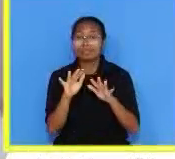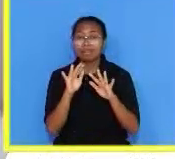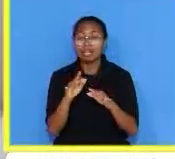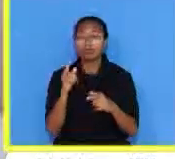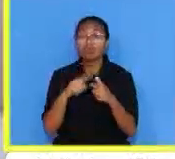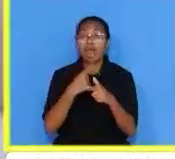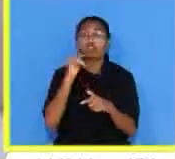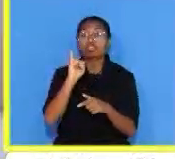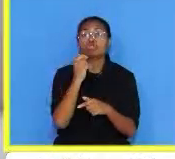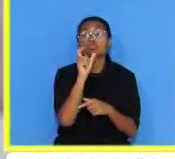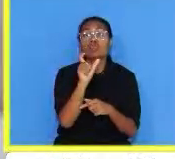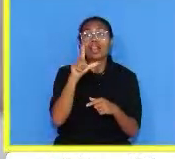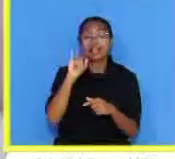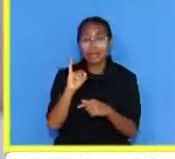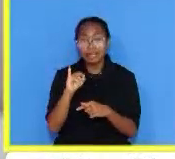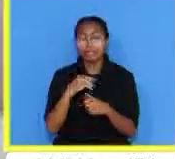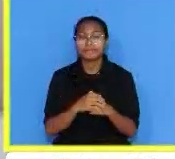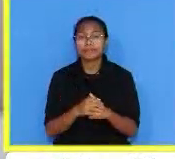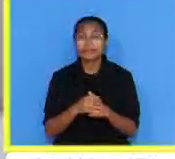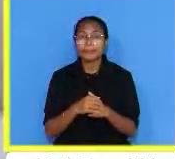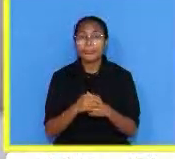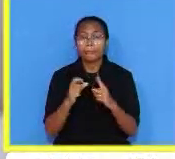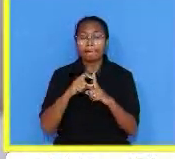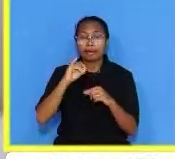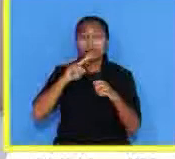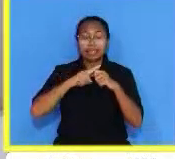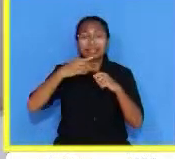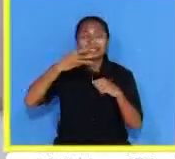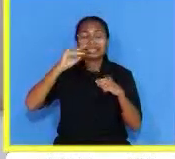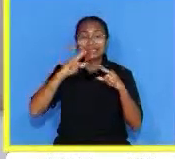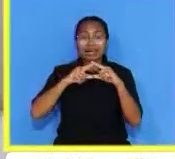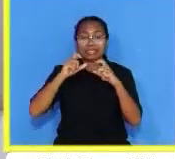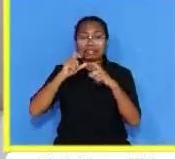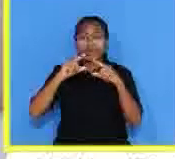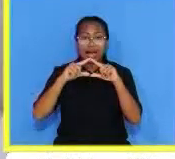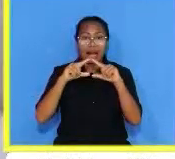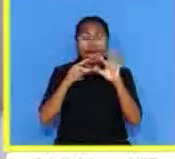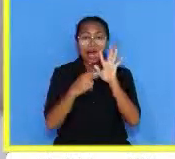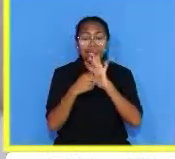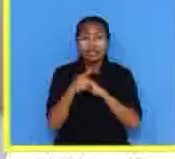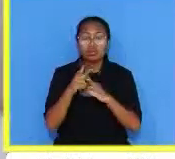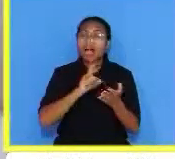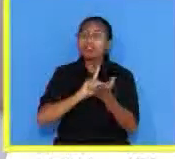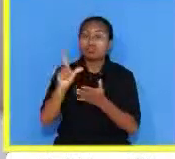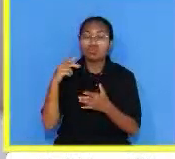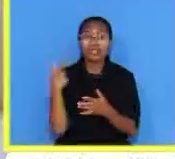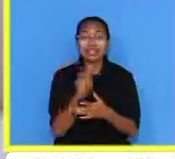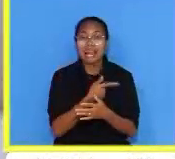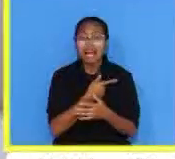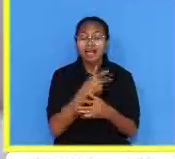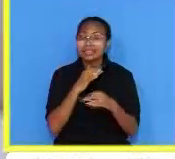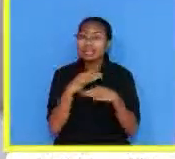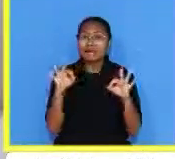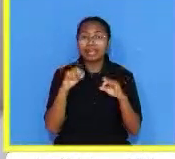Juli di Kejaksaan Tinggi NTT itu juga langsung kita